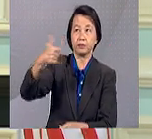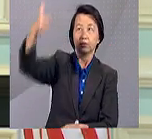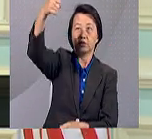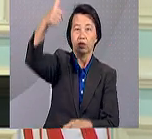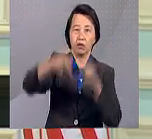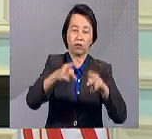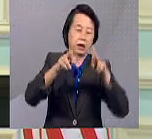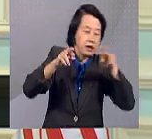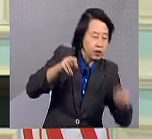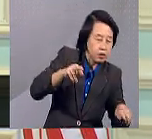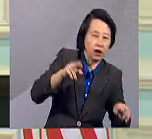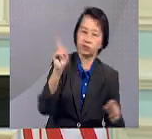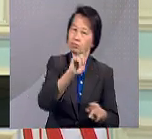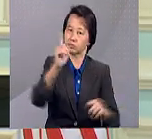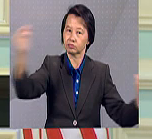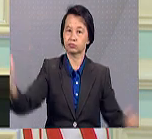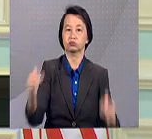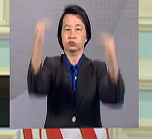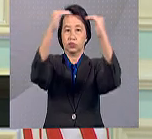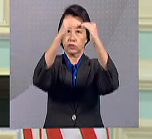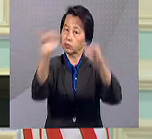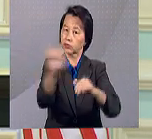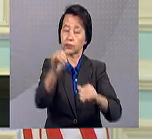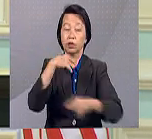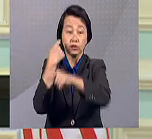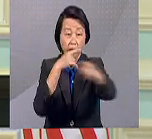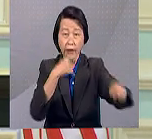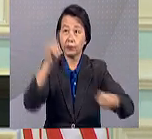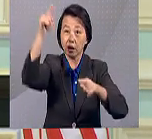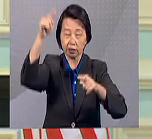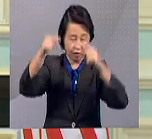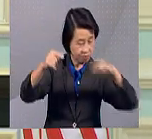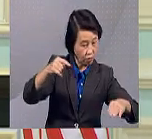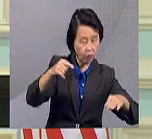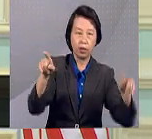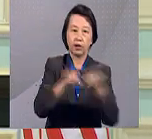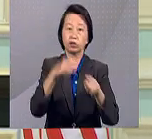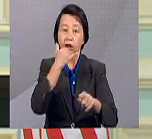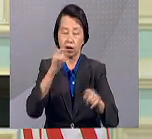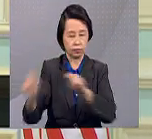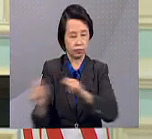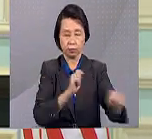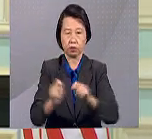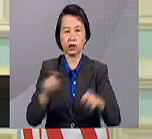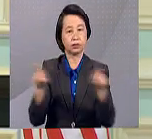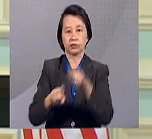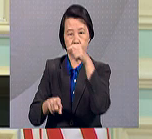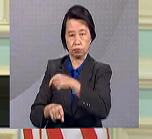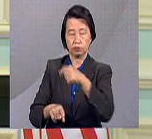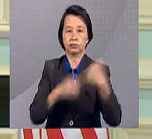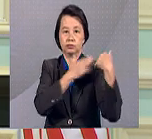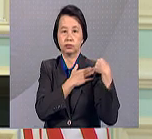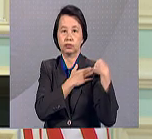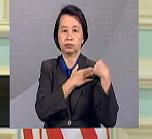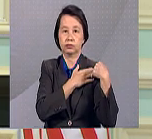bumi. Tidak ada. Sama saja. Sesiapa yang melakukan kesalahan akan diambil tindakan oleh pihak berkuasa.